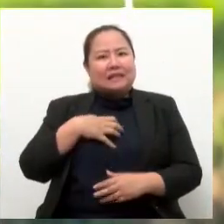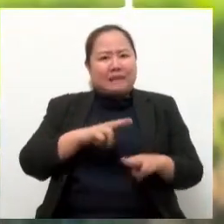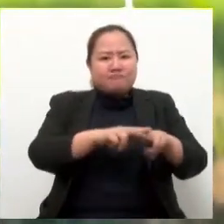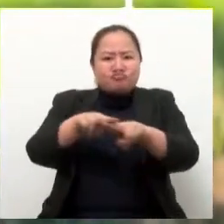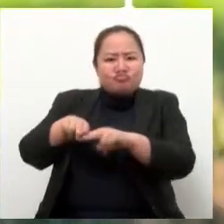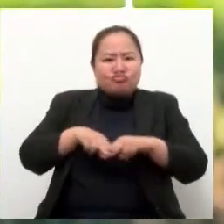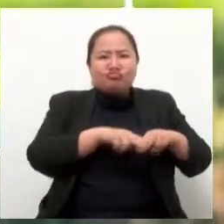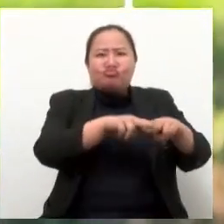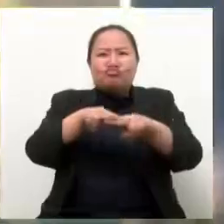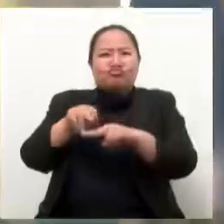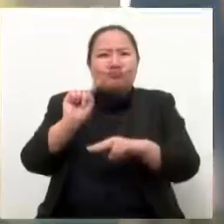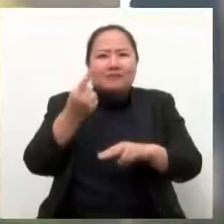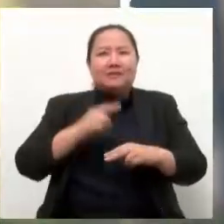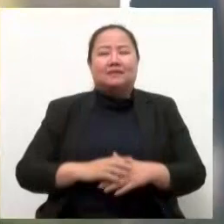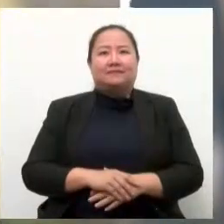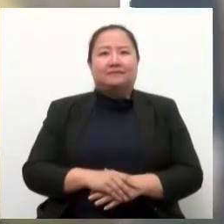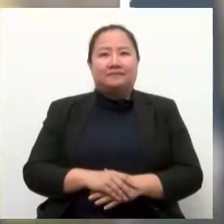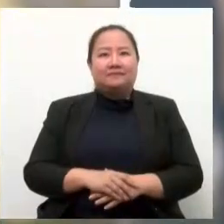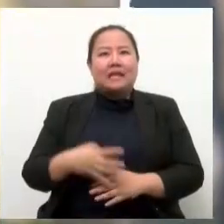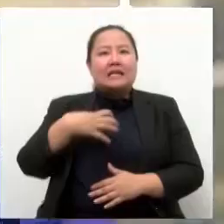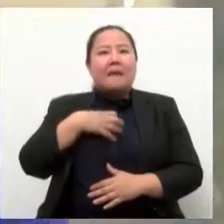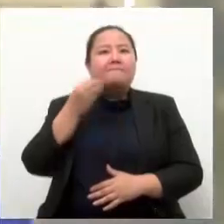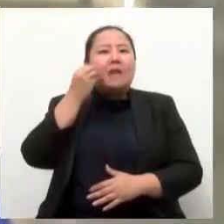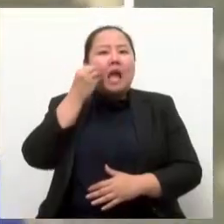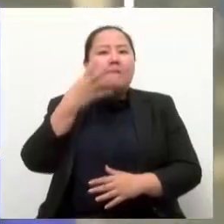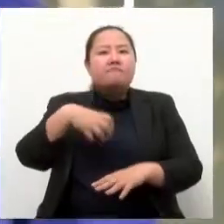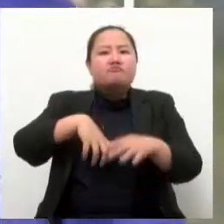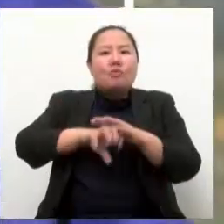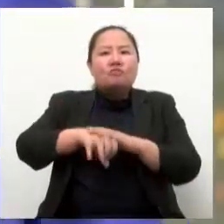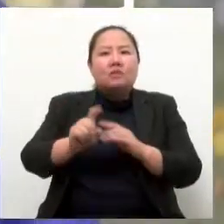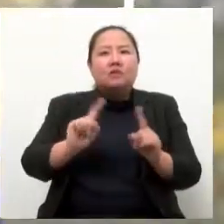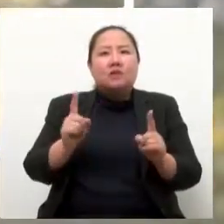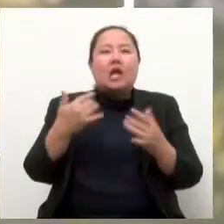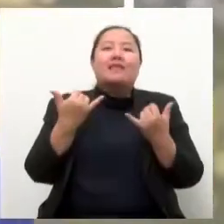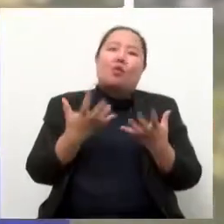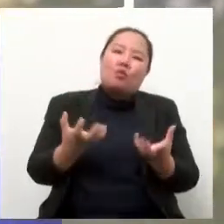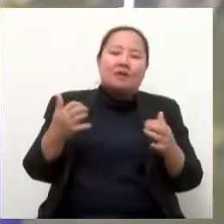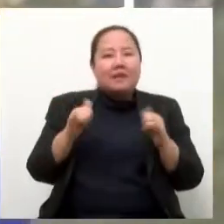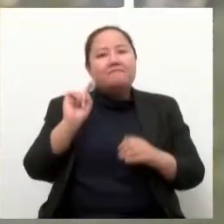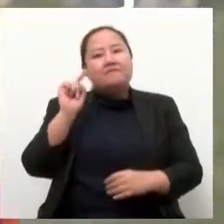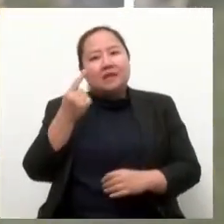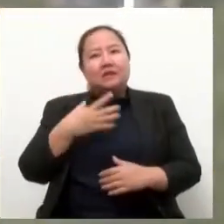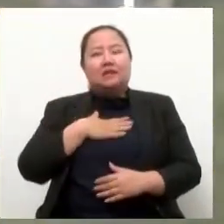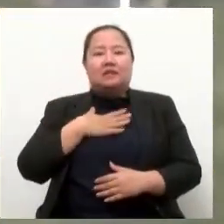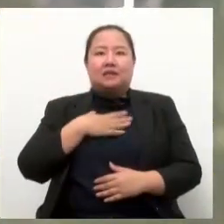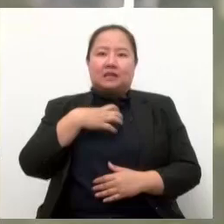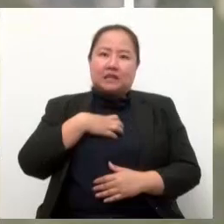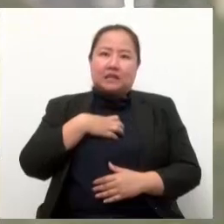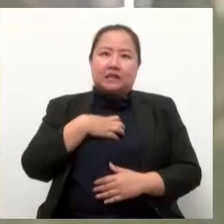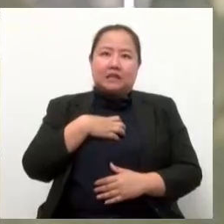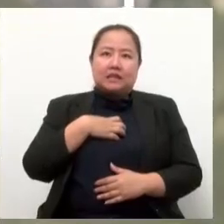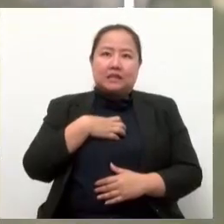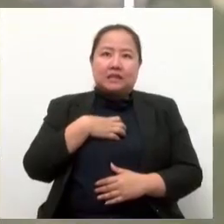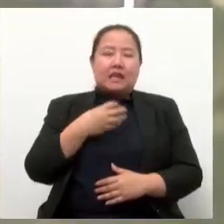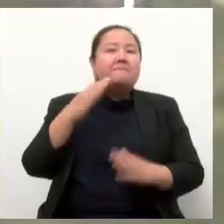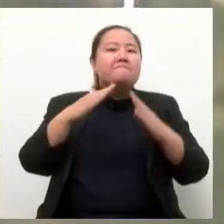หม่ค่ะ บ้านบอลครับ ของเล่นใหม่ อยากได้บ้าน